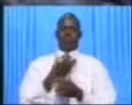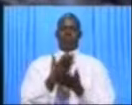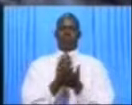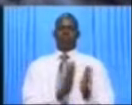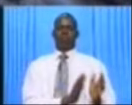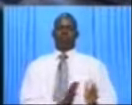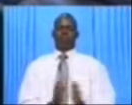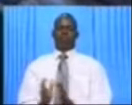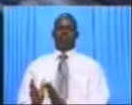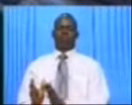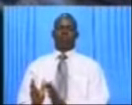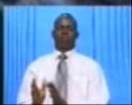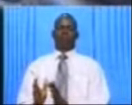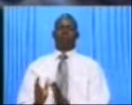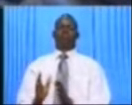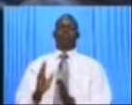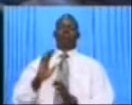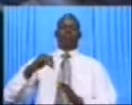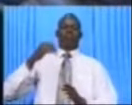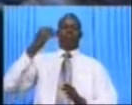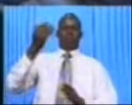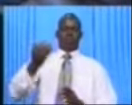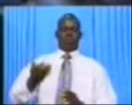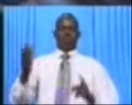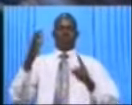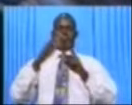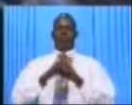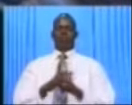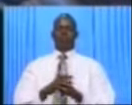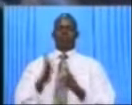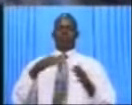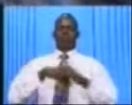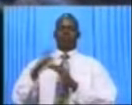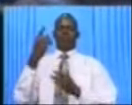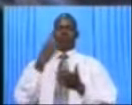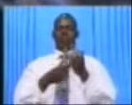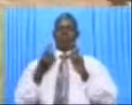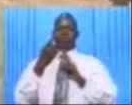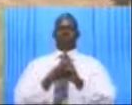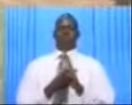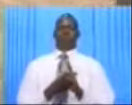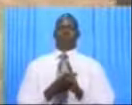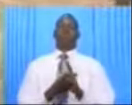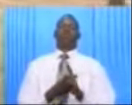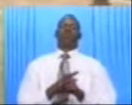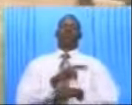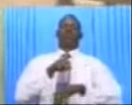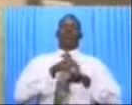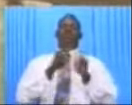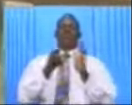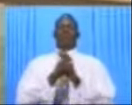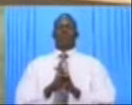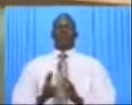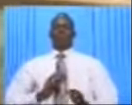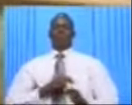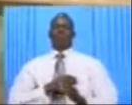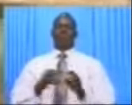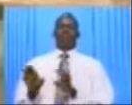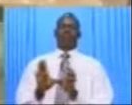préparation du prochain sommet qui se tiendra dans quelques mois à Yamoussoukro. Naturellement, nous avons fait également aussi le